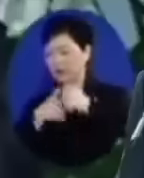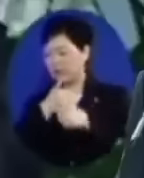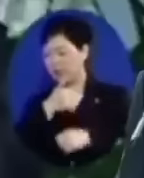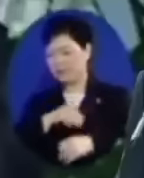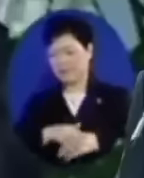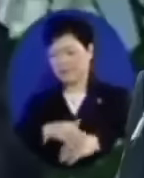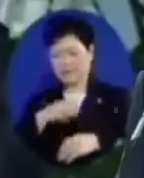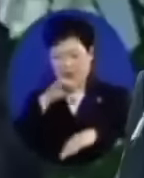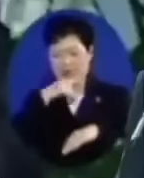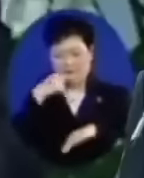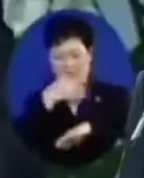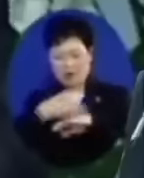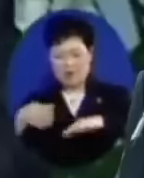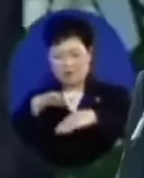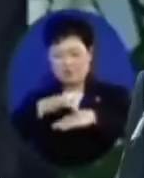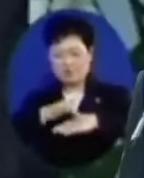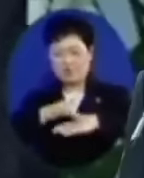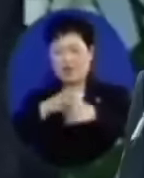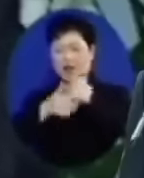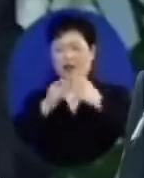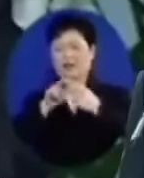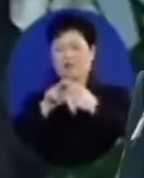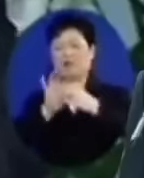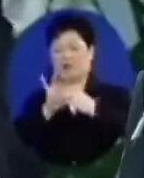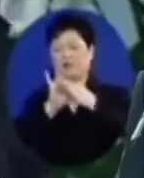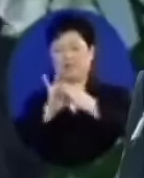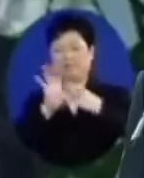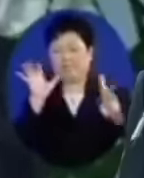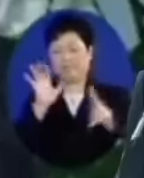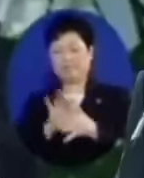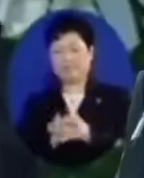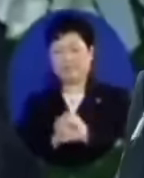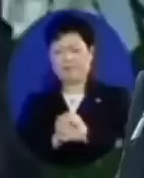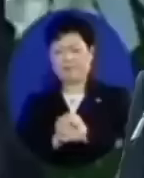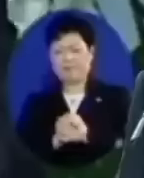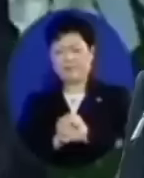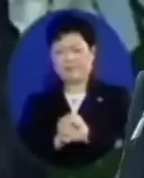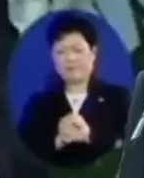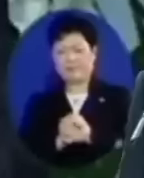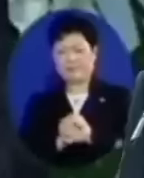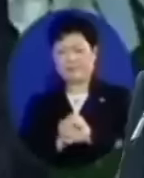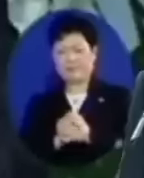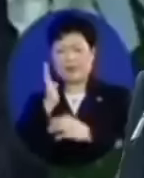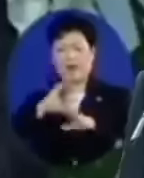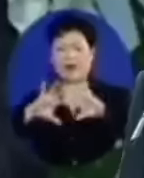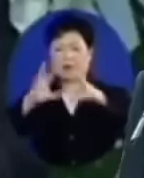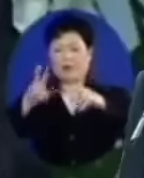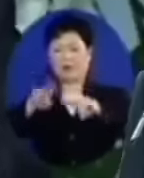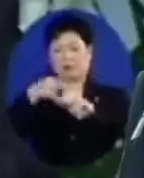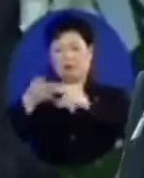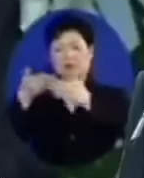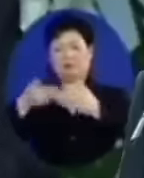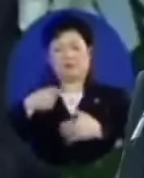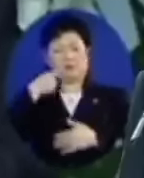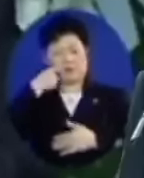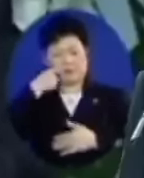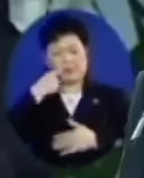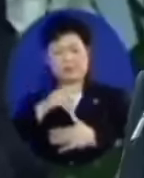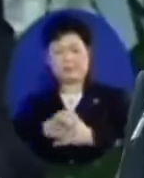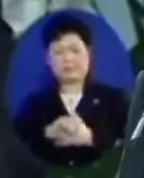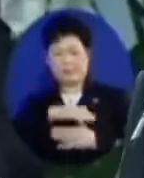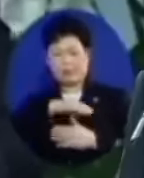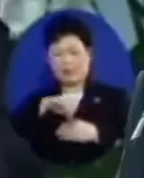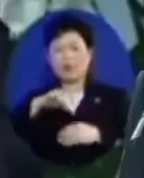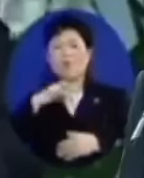혈과 육을 가지고 한 것은 아무 성과 없습니다. 혈과 육은 하늘나라를 상속으로 받지 못합니다.